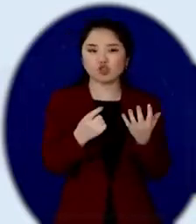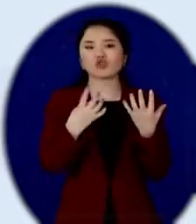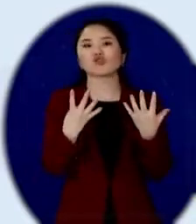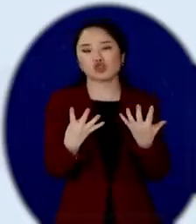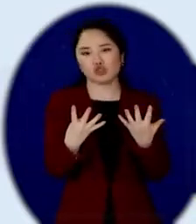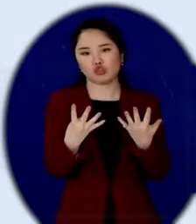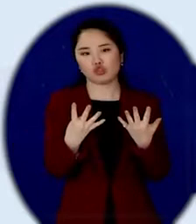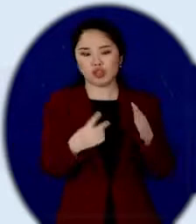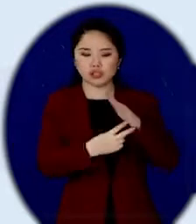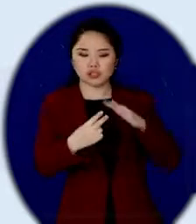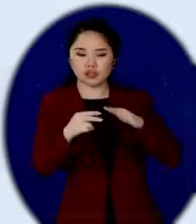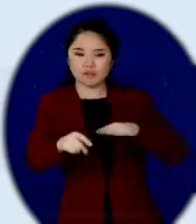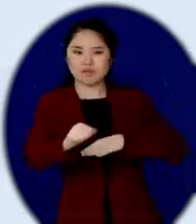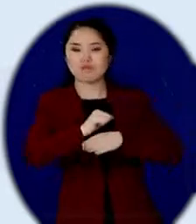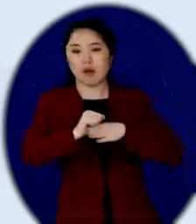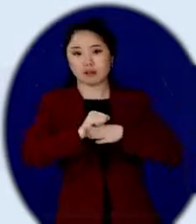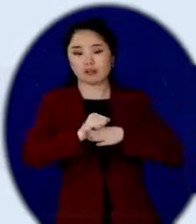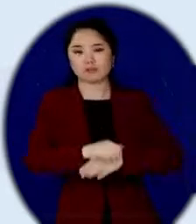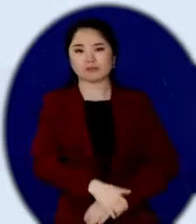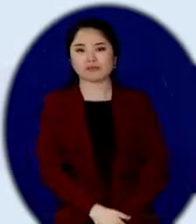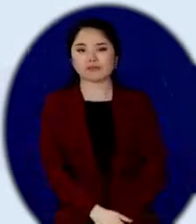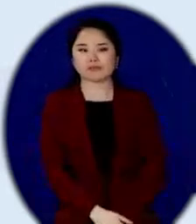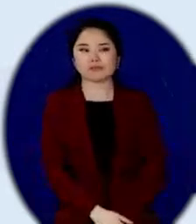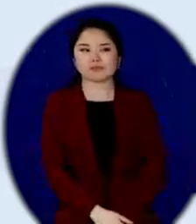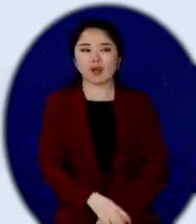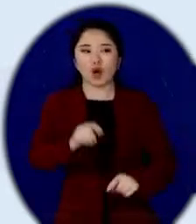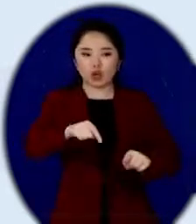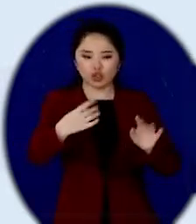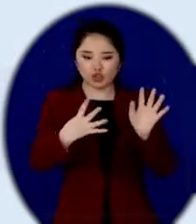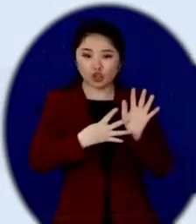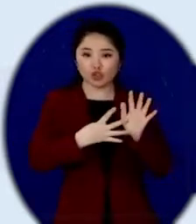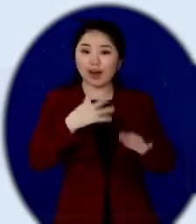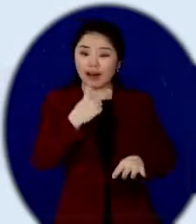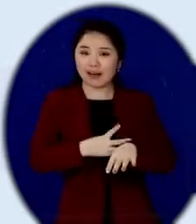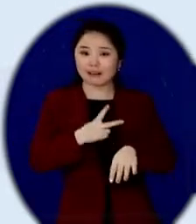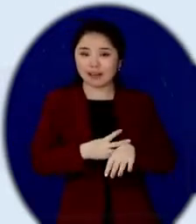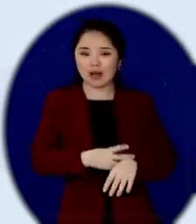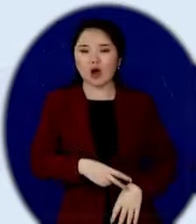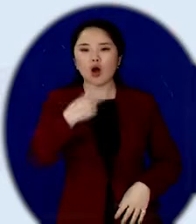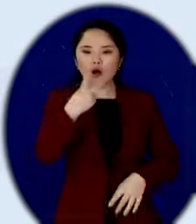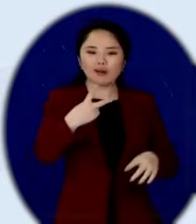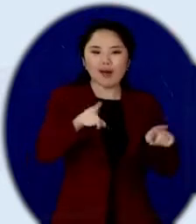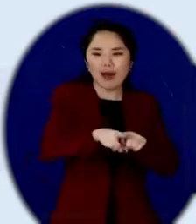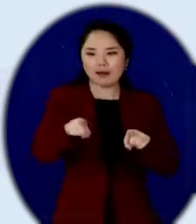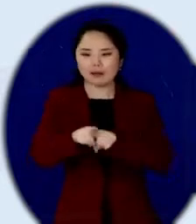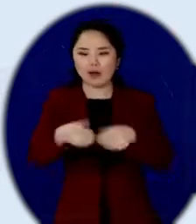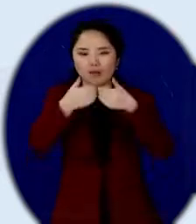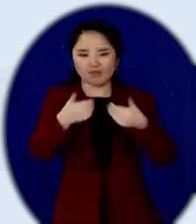болгоод ширээн дээрээ бэлтгэж тавиарай. Одоо 9 харандаагаа 2 тэнцүү